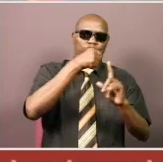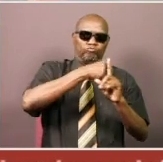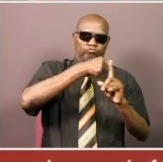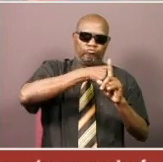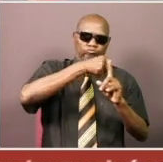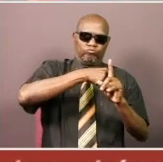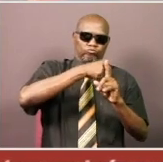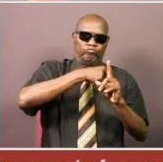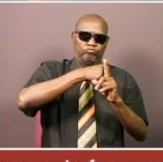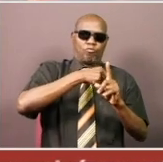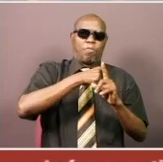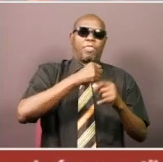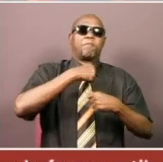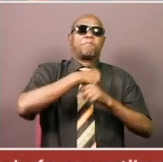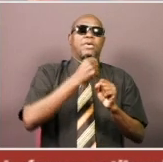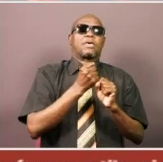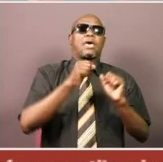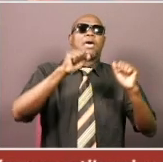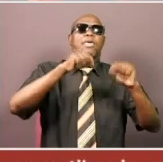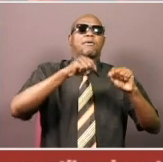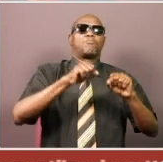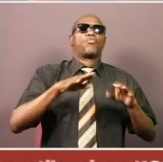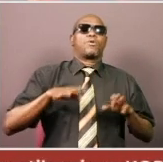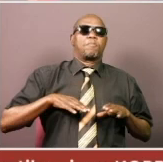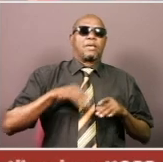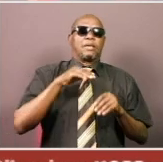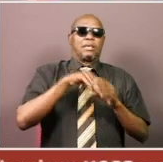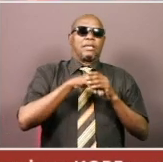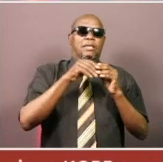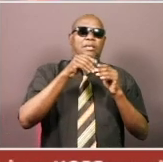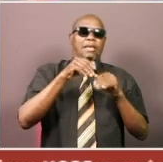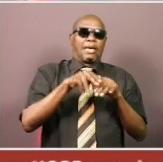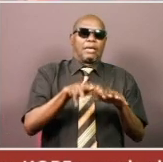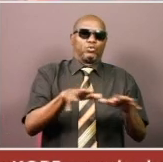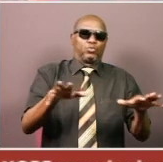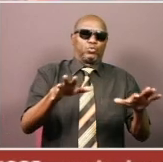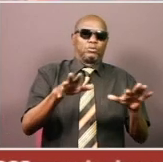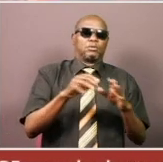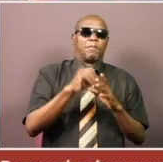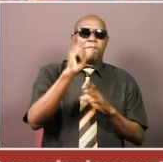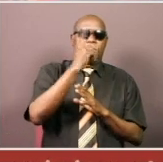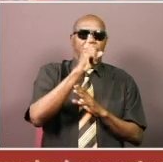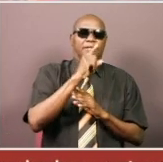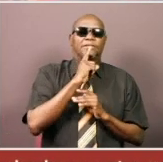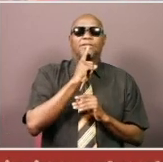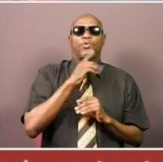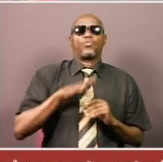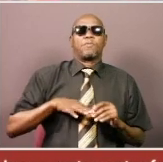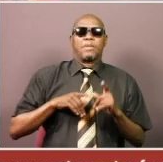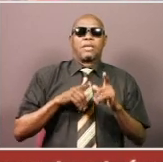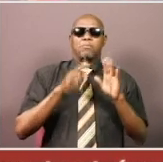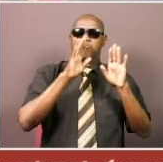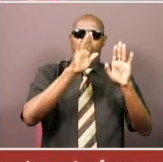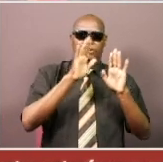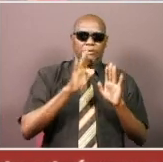na uwezeshaji wa wanawake katika maeneo ya mashinani. Rais aidha amedokeza kuwa wanawake ni muhimu